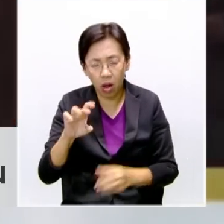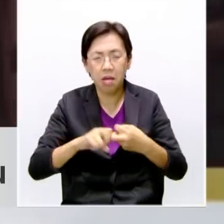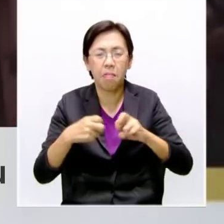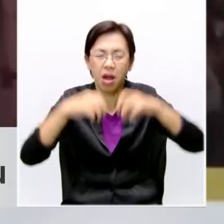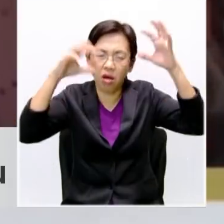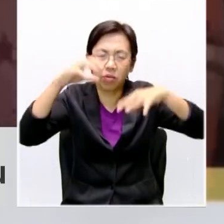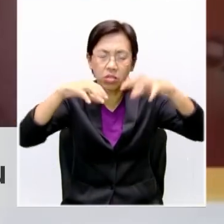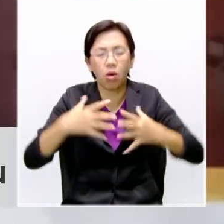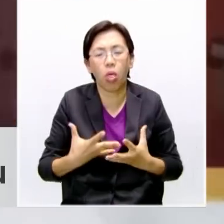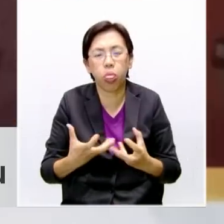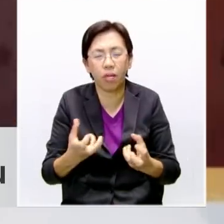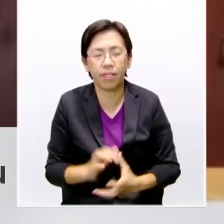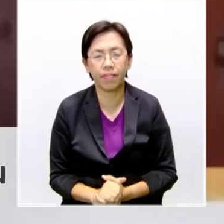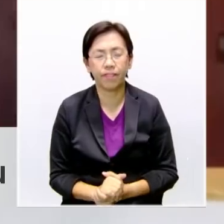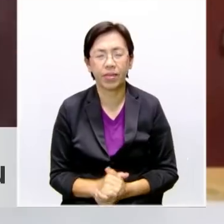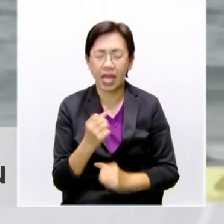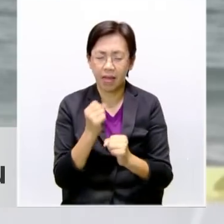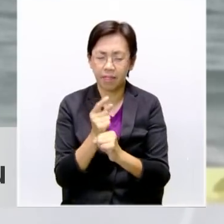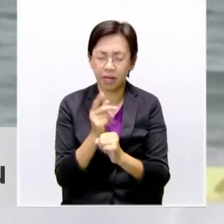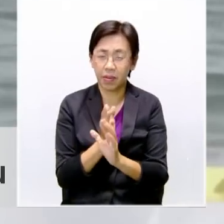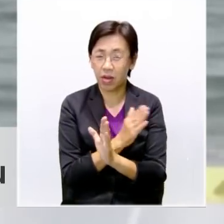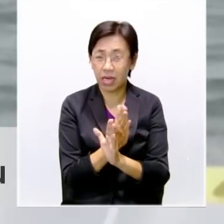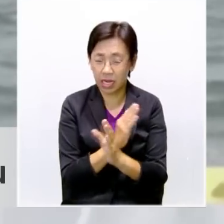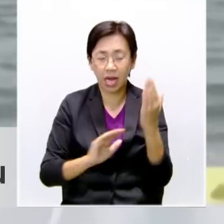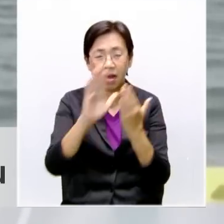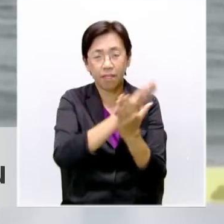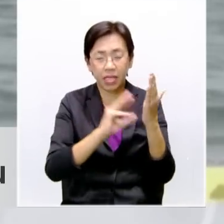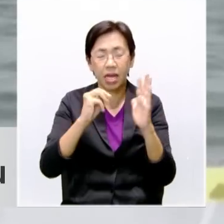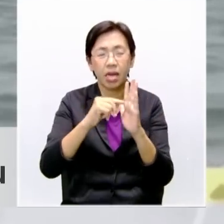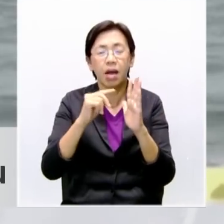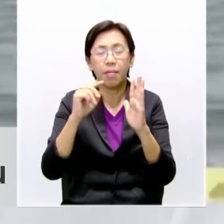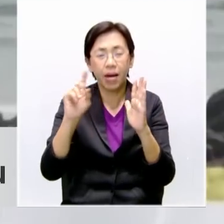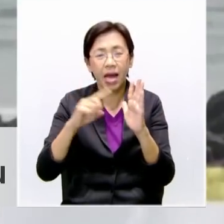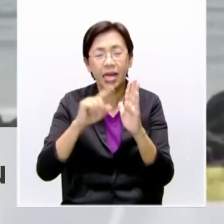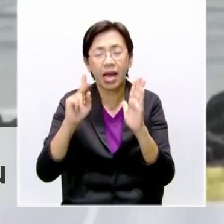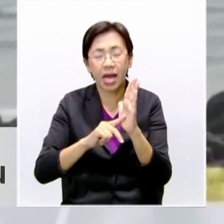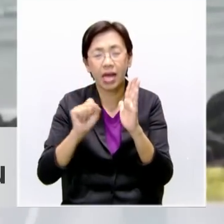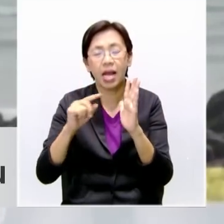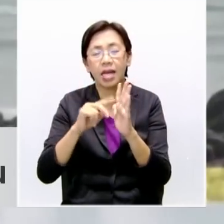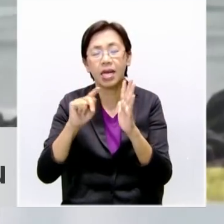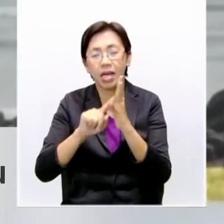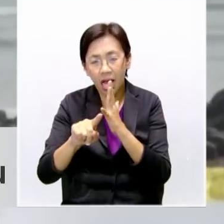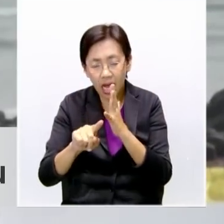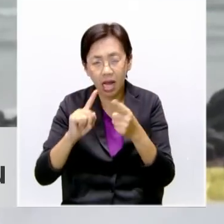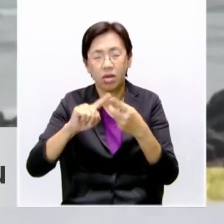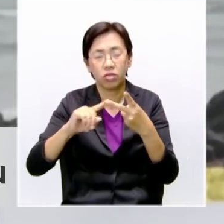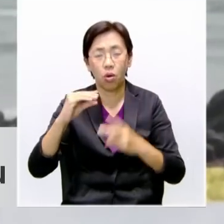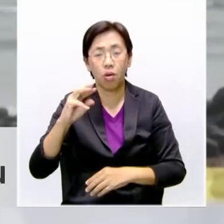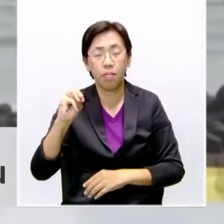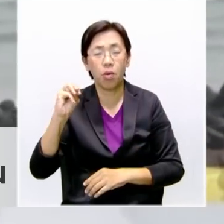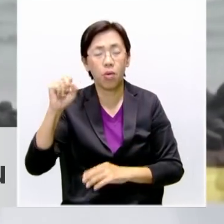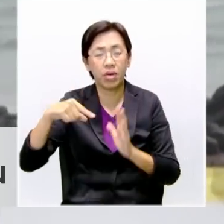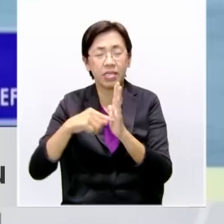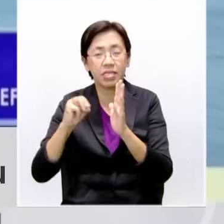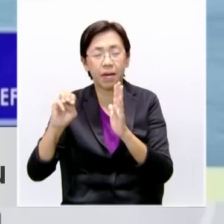พูดถึงในช่วงไม่กี่ปีมานี้นะคะสำหรับมาดากัสการ์และโมซัมบิกถูกถล่มด้วยพายุกำลังแรงบ่อยครั้งทำลายอ